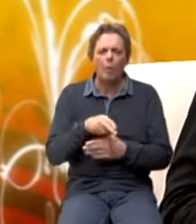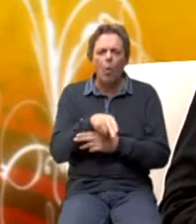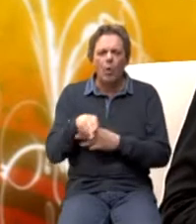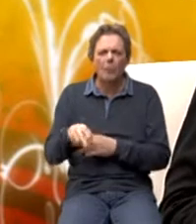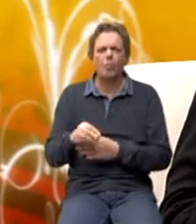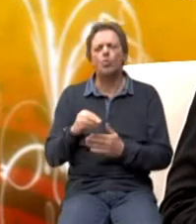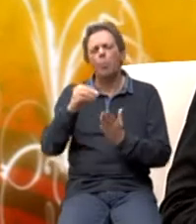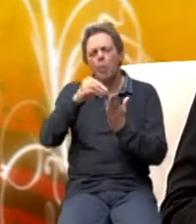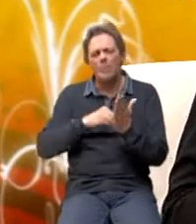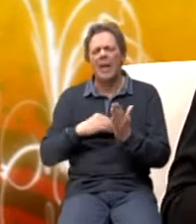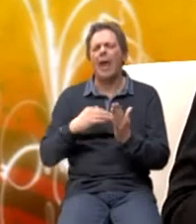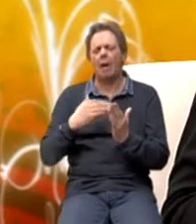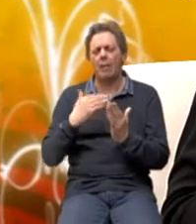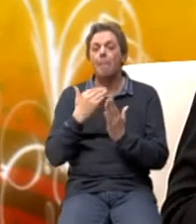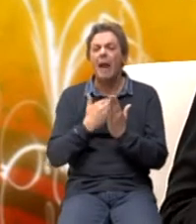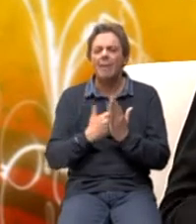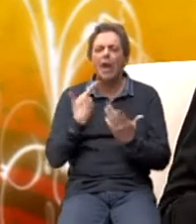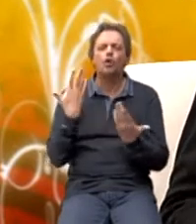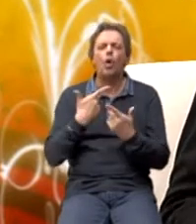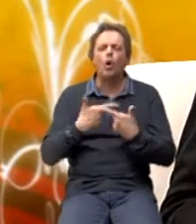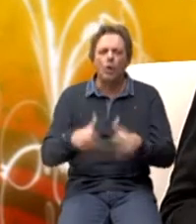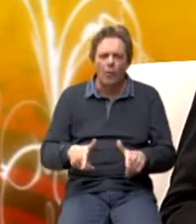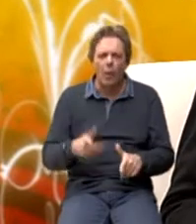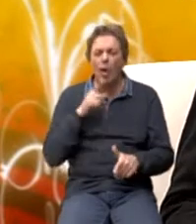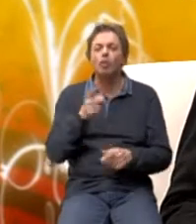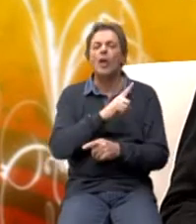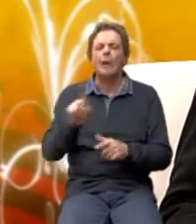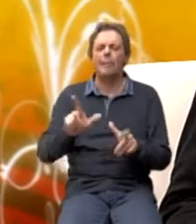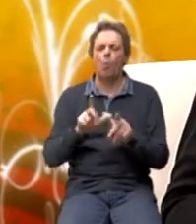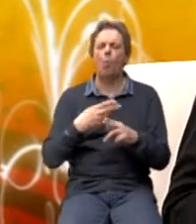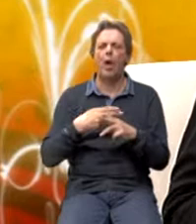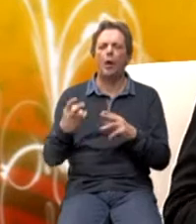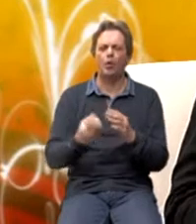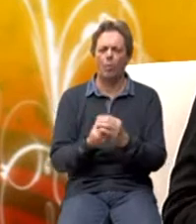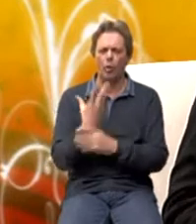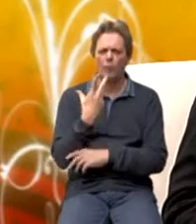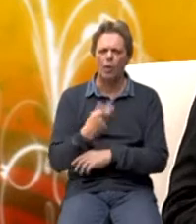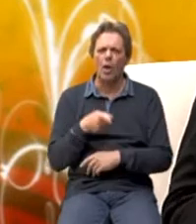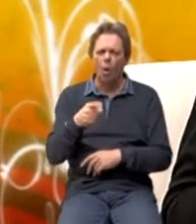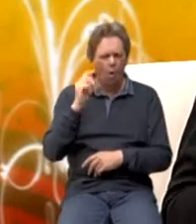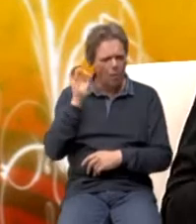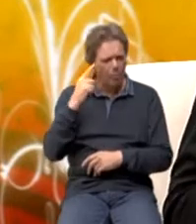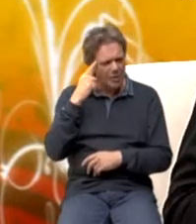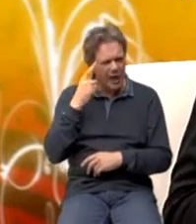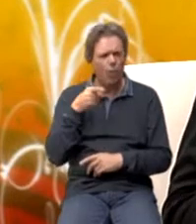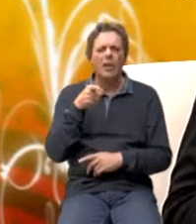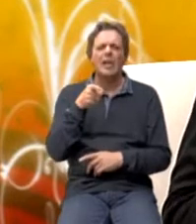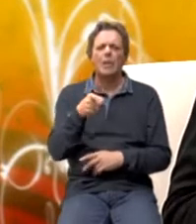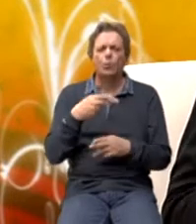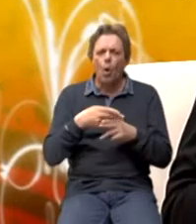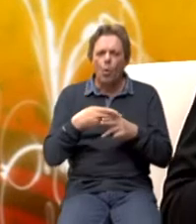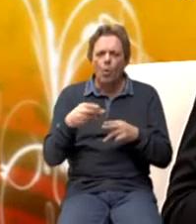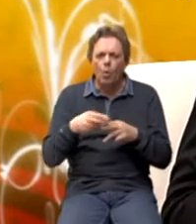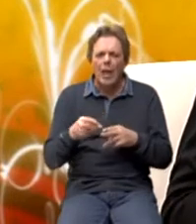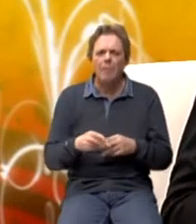opisana detaljna pravila što je dozvoljeno, što je zabranjeno u ekološkoj proizvodnji. I oni vrlo dobro znaju da se u toj uredbi, da